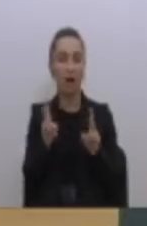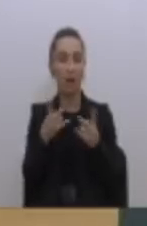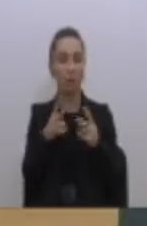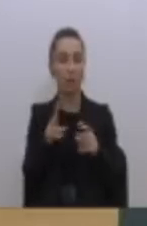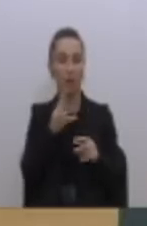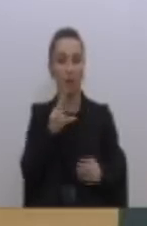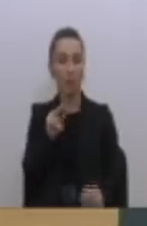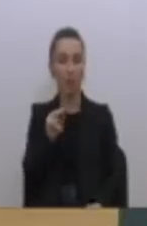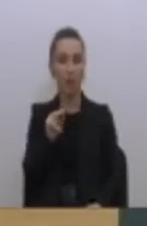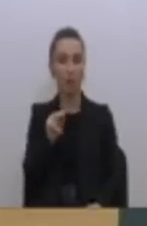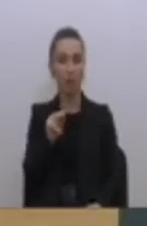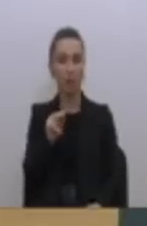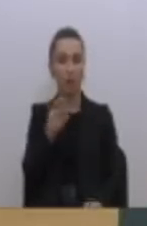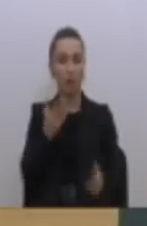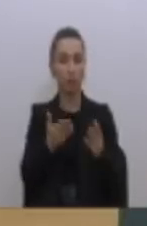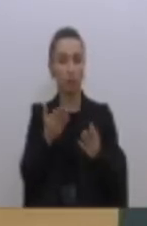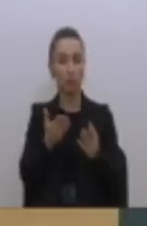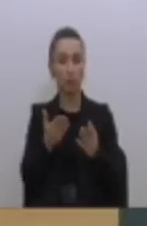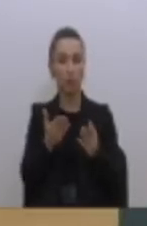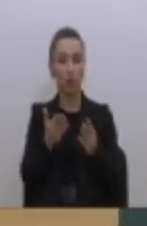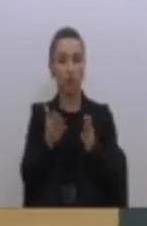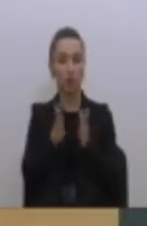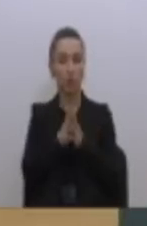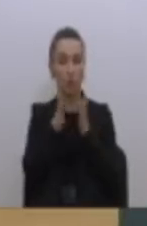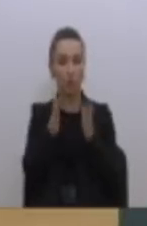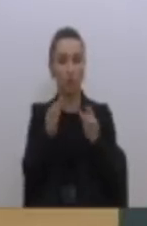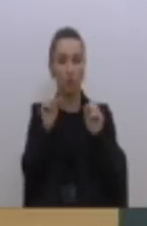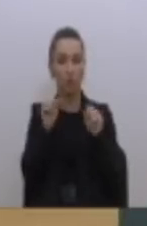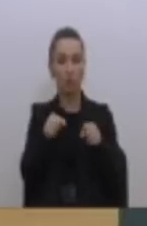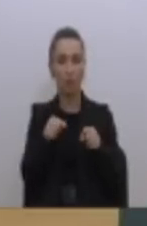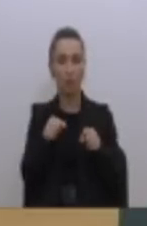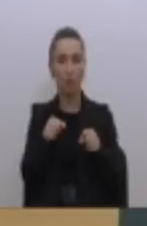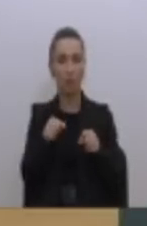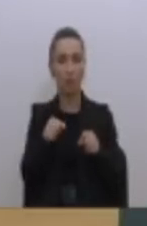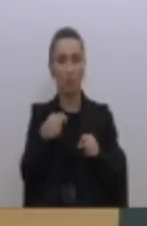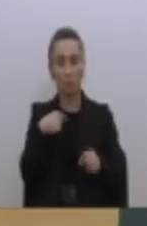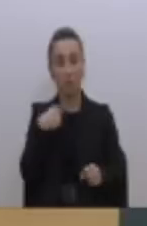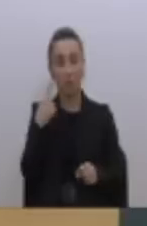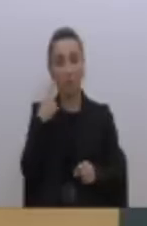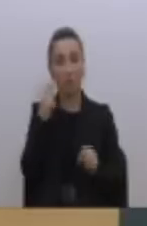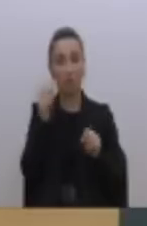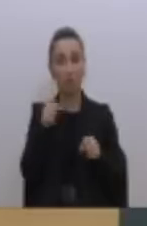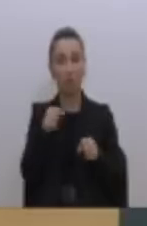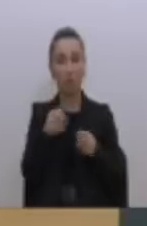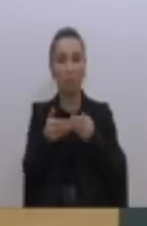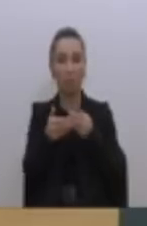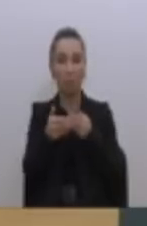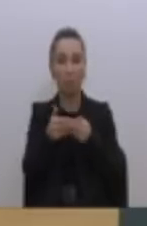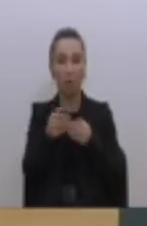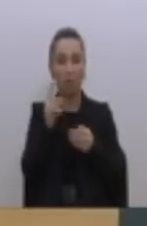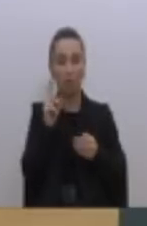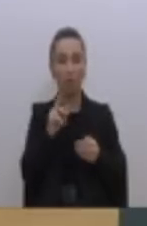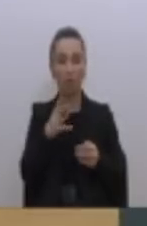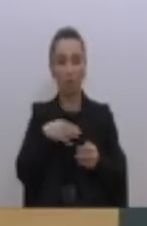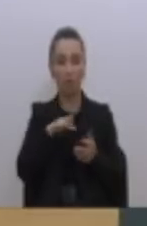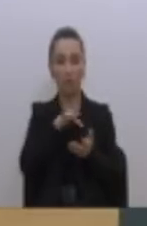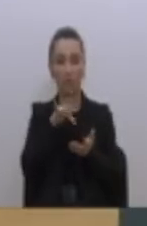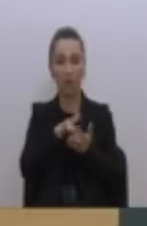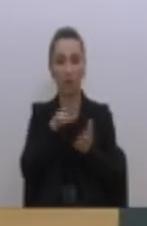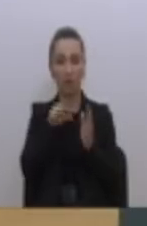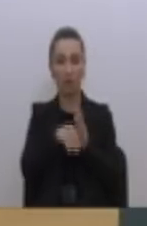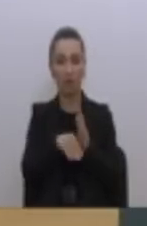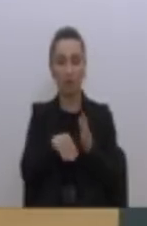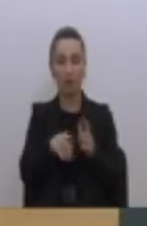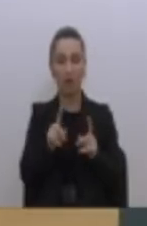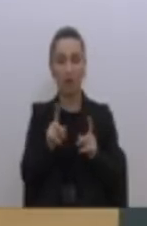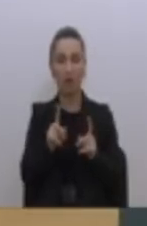ილაპარაკონ. და თურმე შეურაცხყოფა შეიძლება, რომ აი უბრალოდ მე მგონია, რომ შეიძლება იქამდე მივიდეთ, რომ ჩვენს ქვეყანაში აგერ